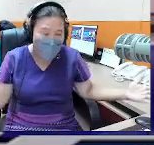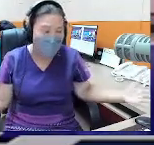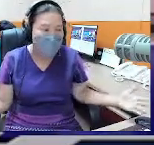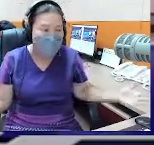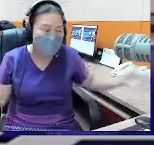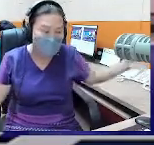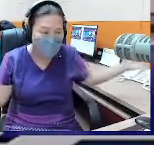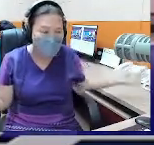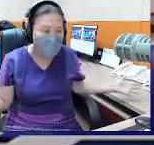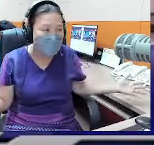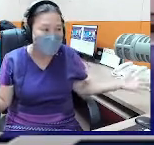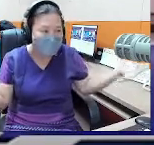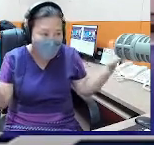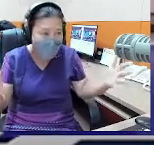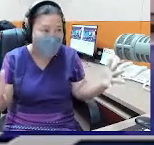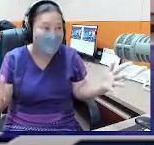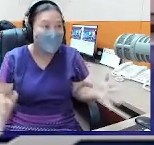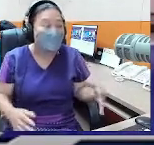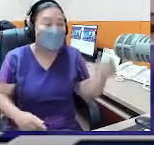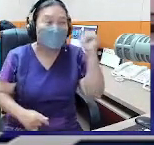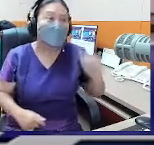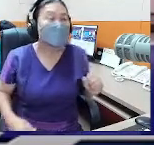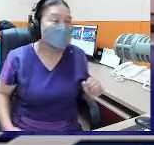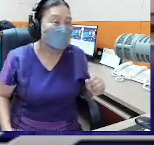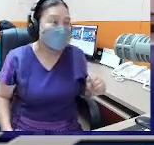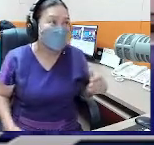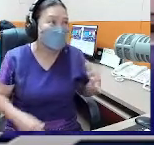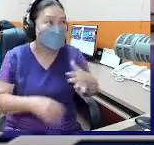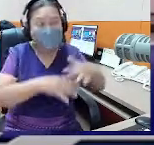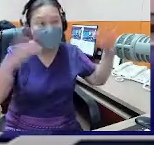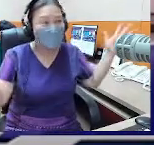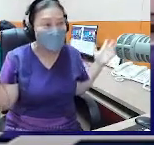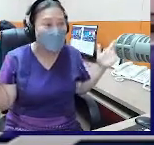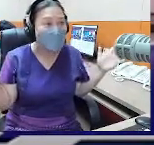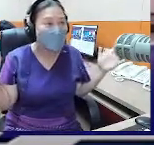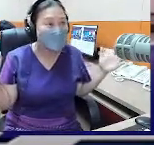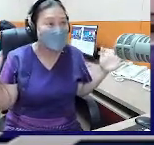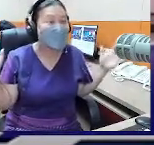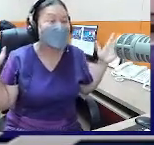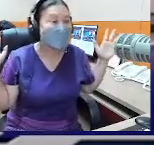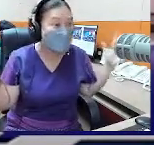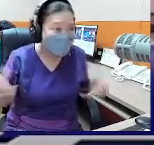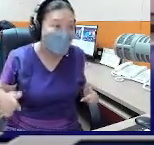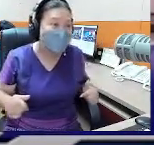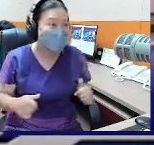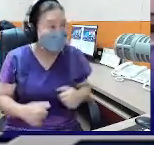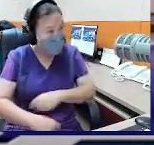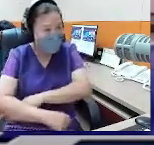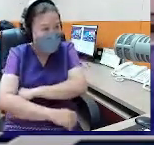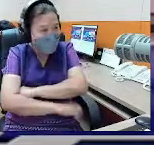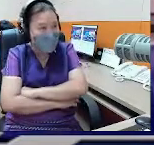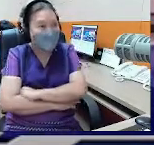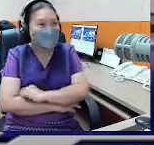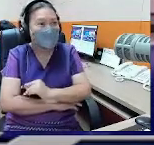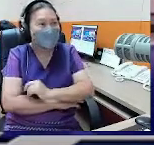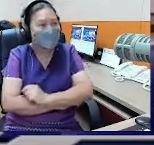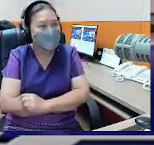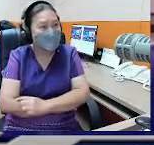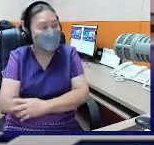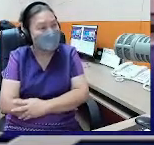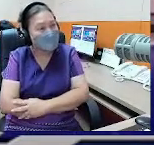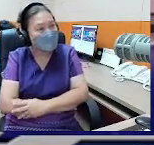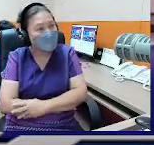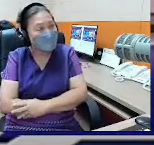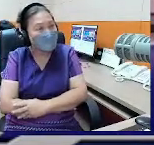400คนใครสนใจไปใช้บริการได ้ สมมุติถ้าเป็นประชาชนทั่วๆไปอยากจัดงานแต่งได้ไหมอันนั้น ก็สามารถ